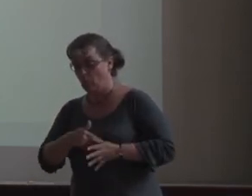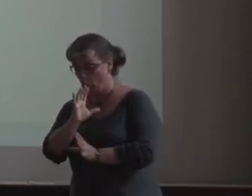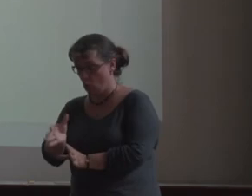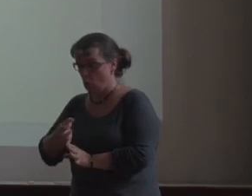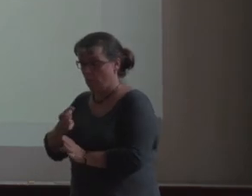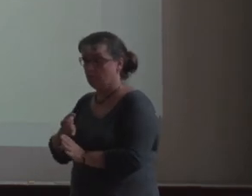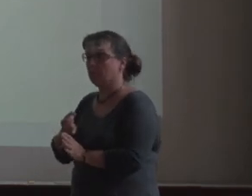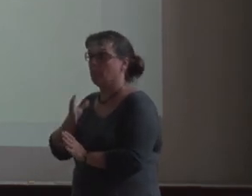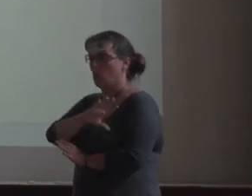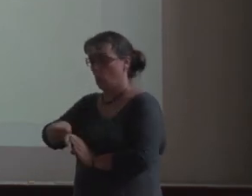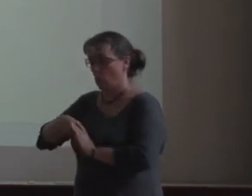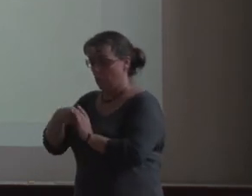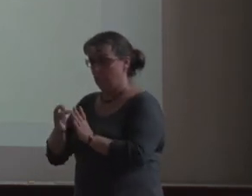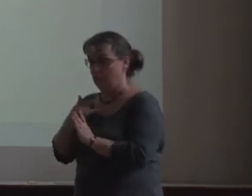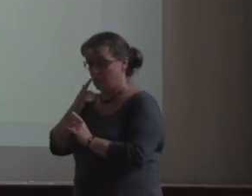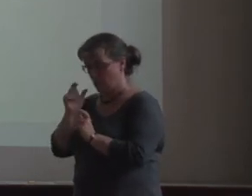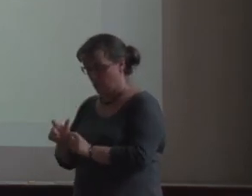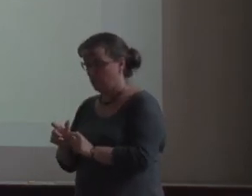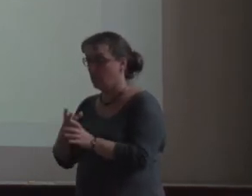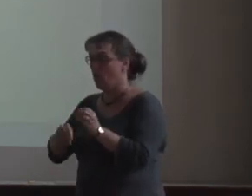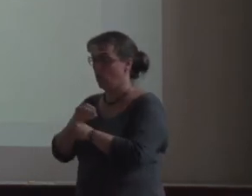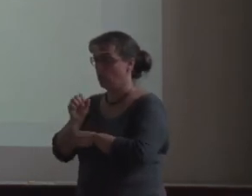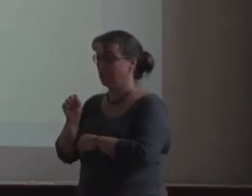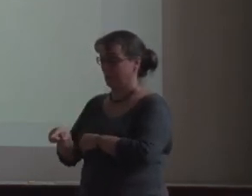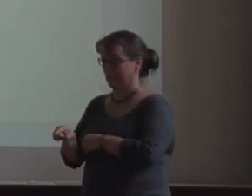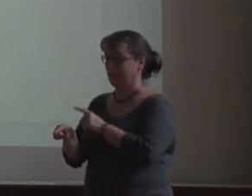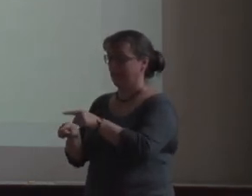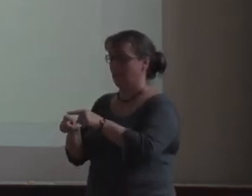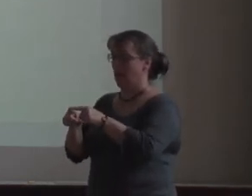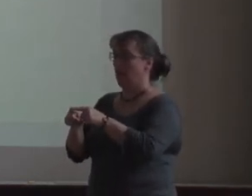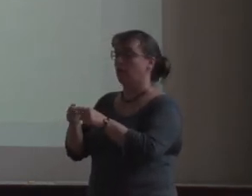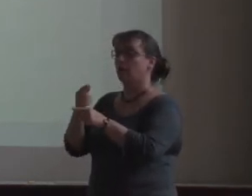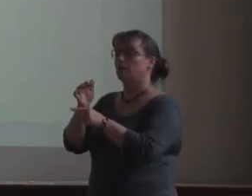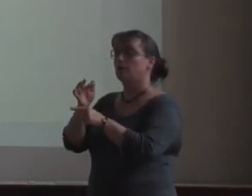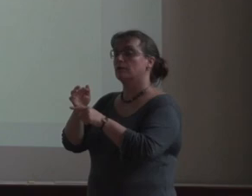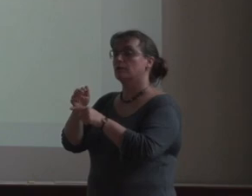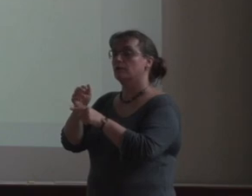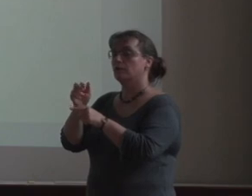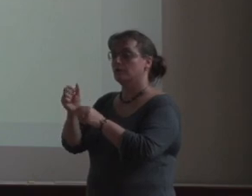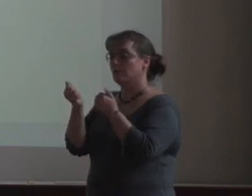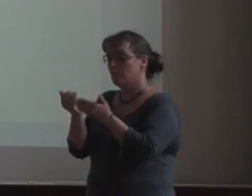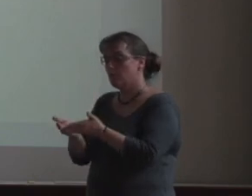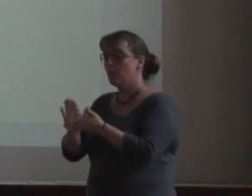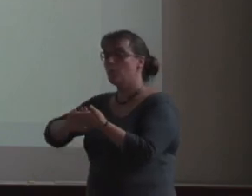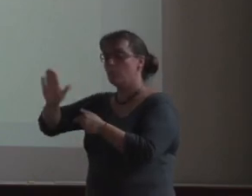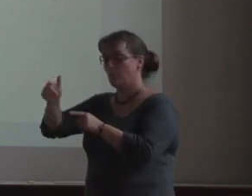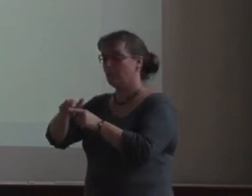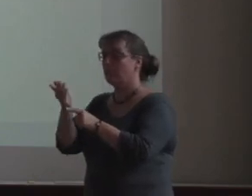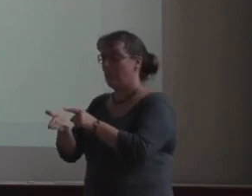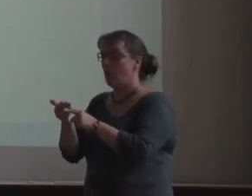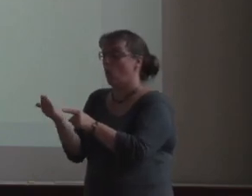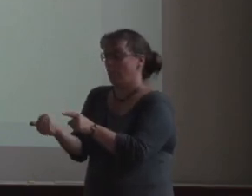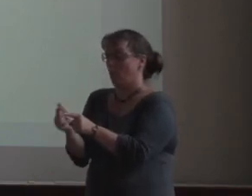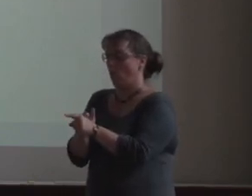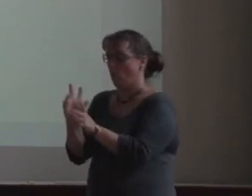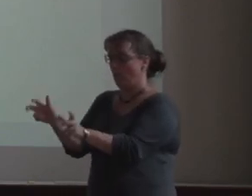après, on bloque sur cette future. Et donc, on attend que cette future, quelqu'un, quelque part, vienne la